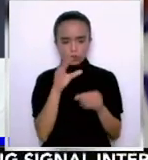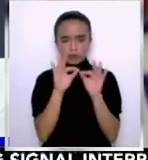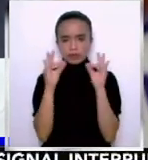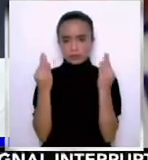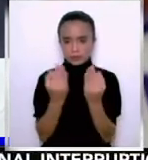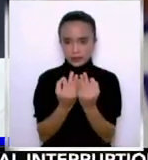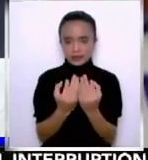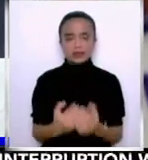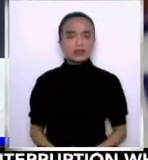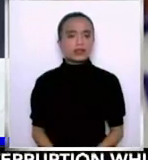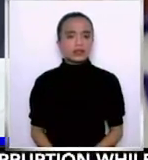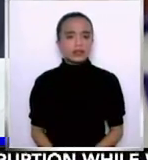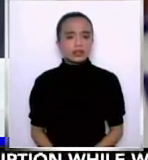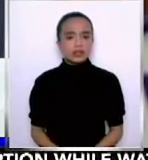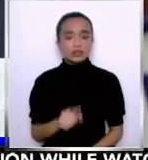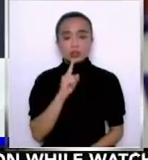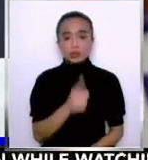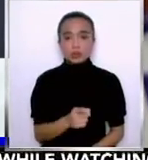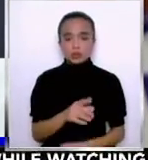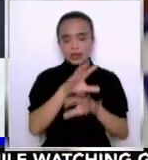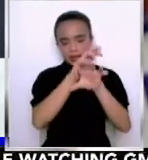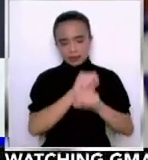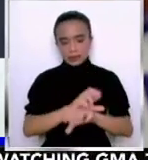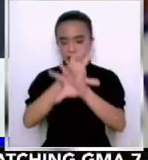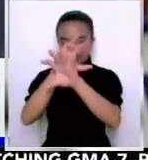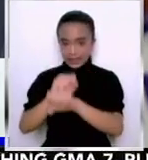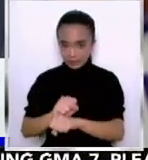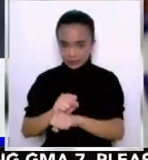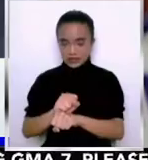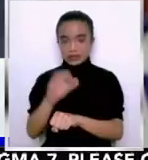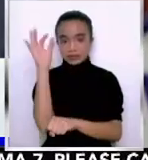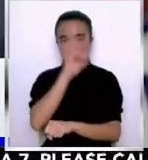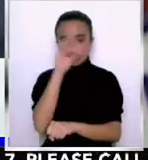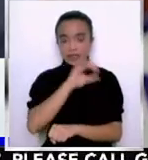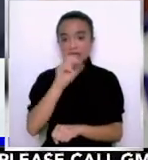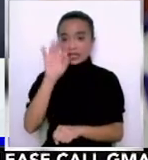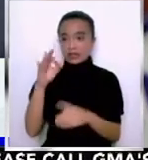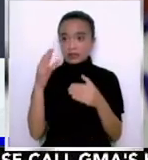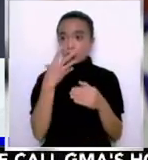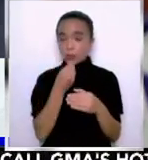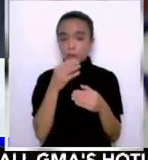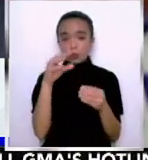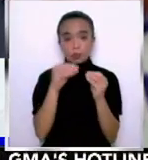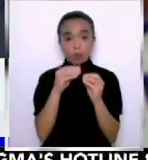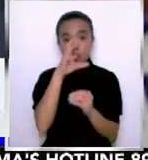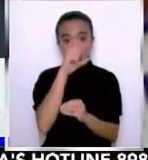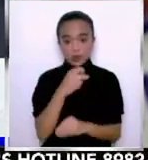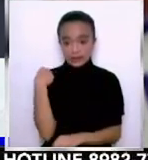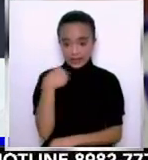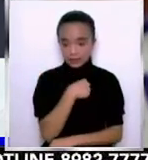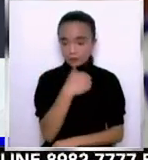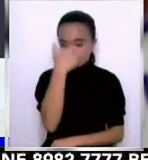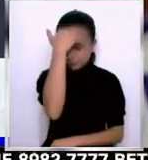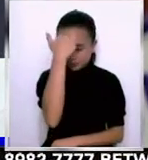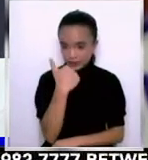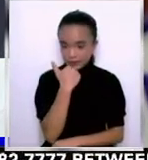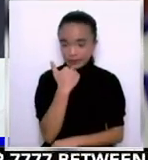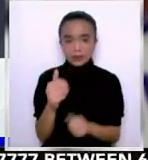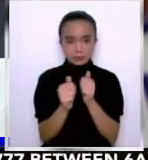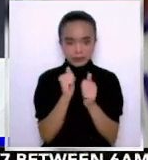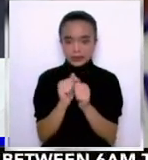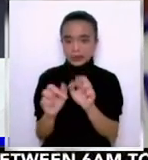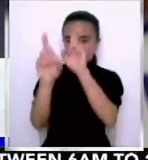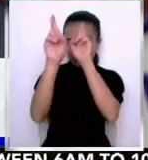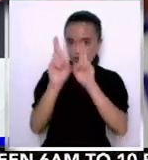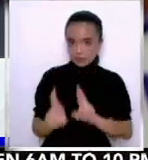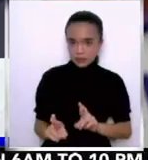sir sa Pilipino na kapag may nakakatanda sa atin ay nagmamano po tayo as a sign of respect. So I cannot speak